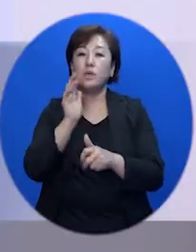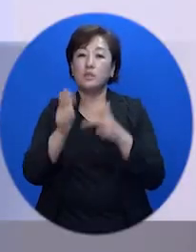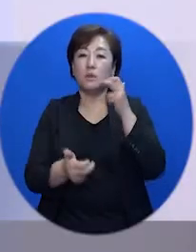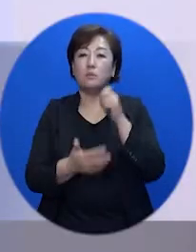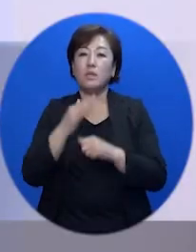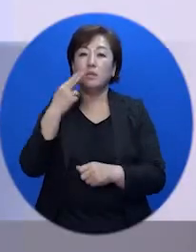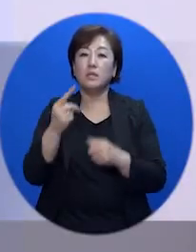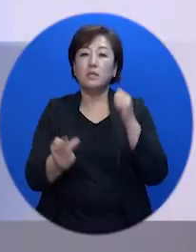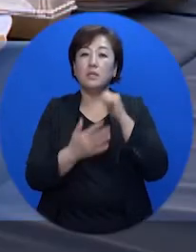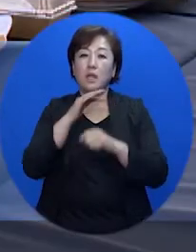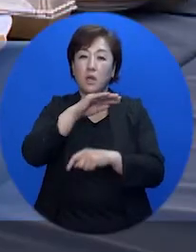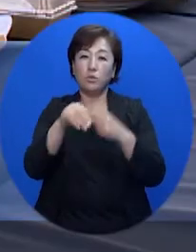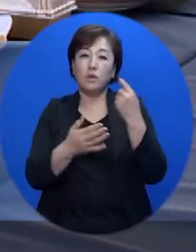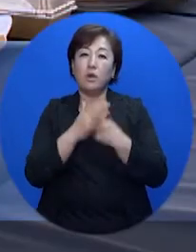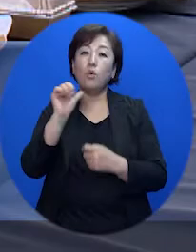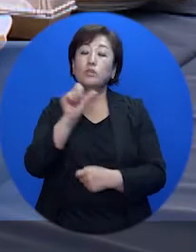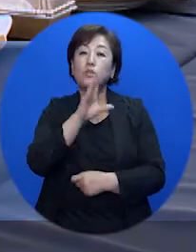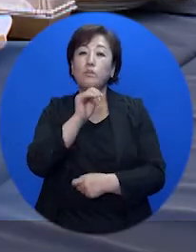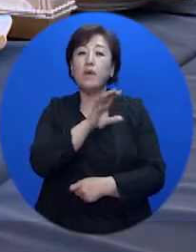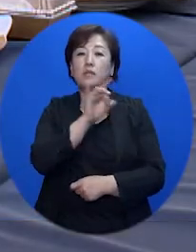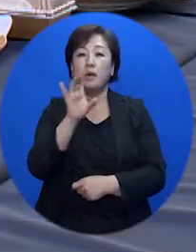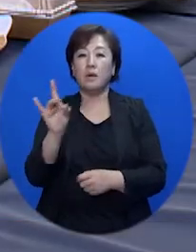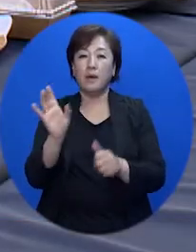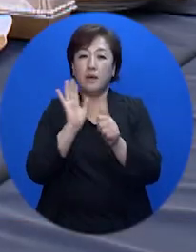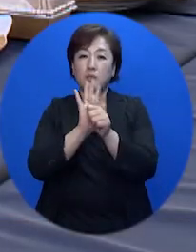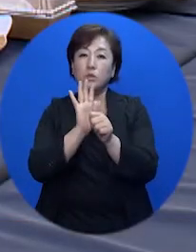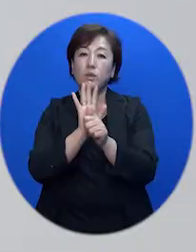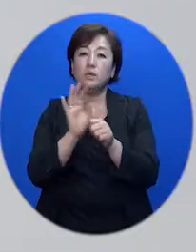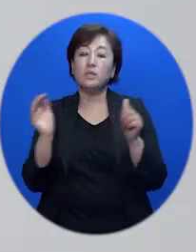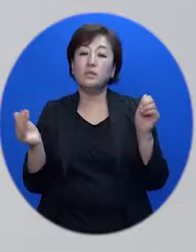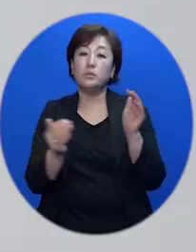7회 운영에 총 5천만 원 등을 지원했습니다.